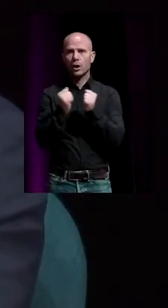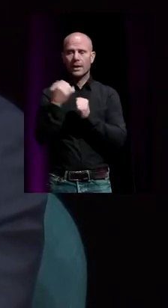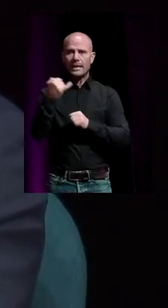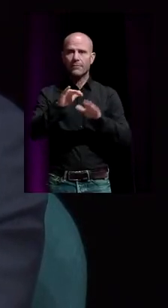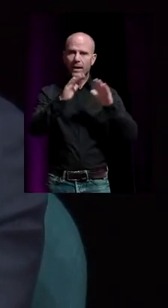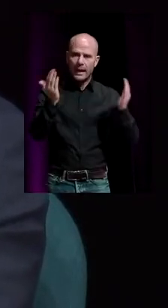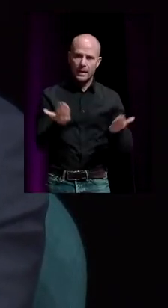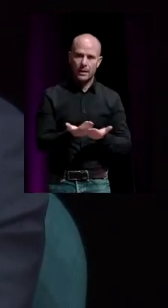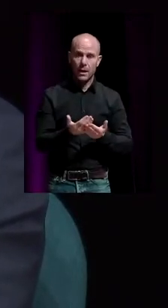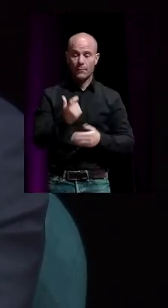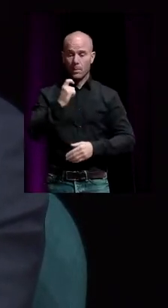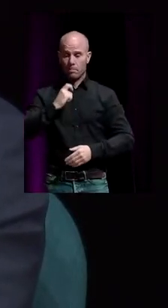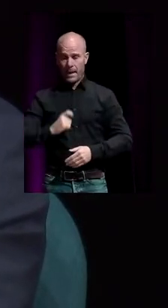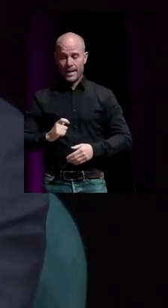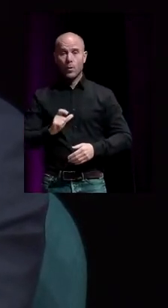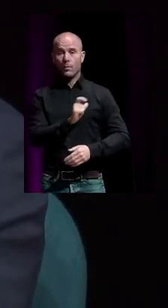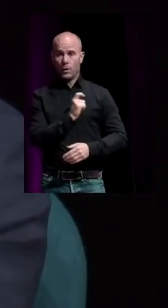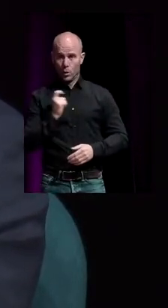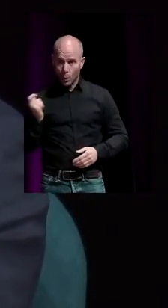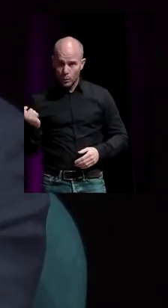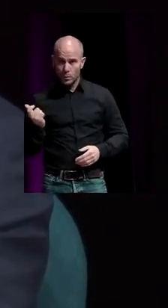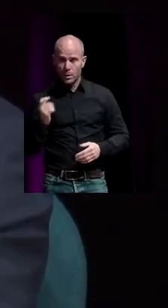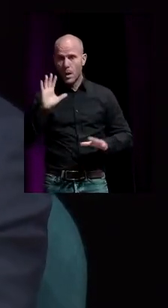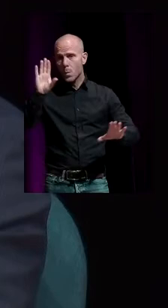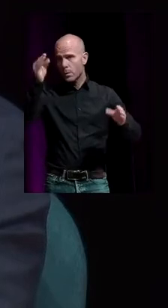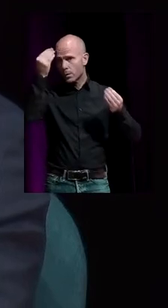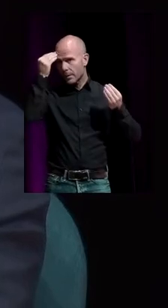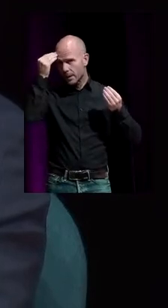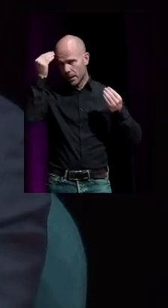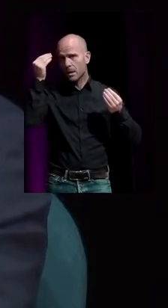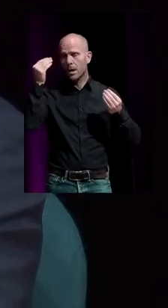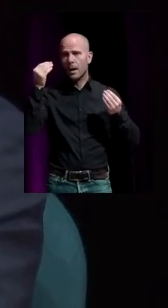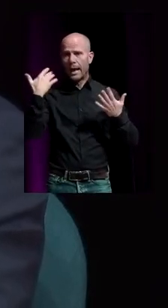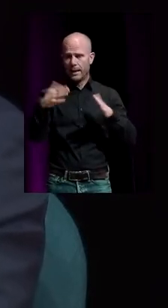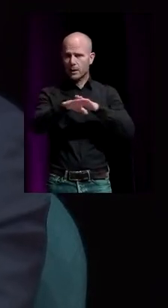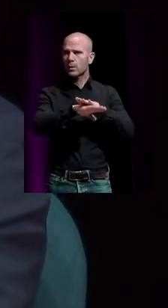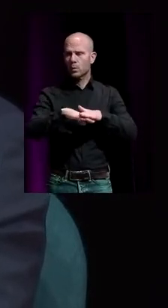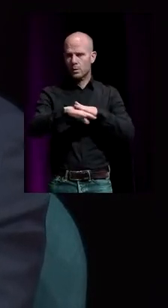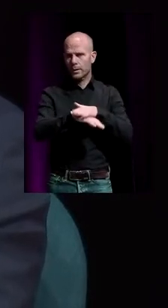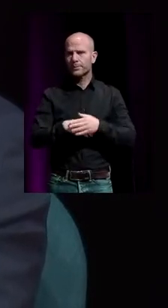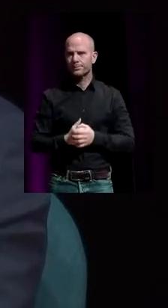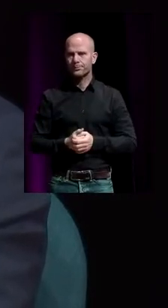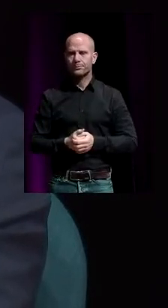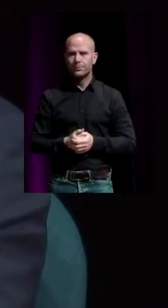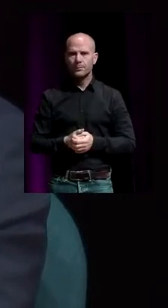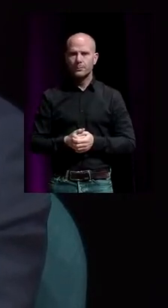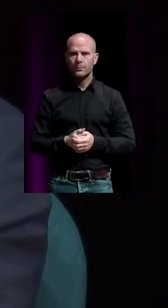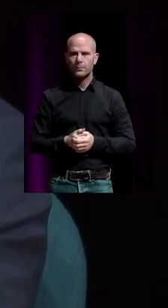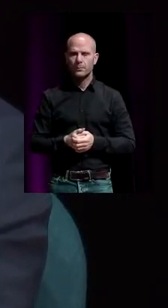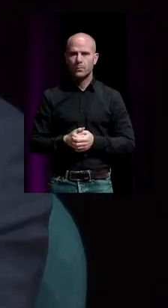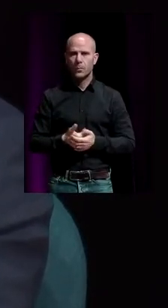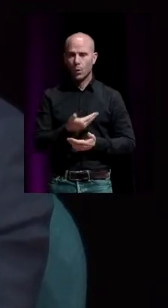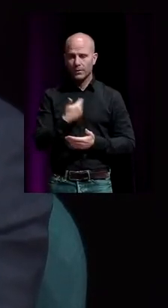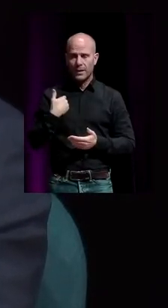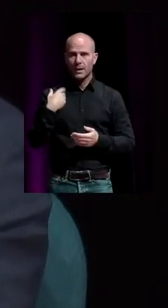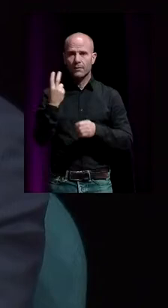För mig och för oss är utbildningen grunden. Och det är det som vi